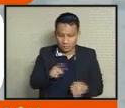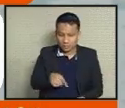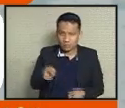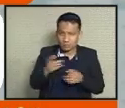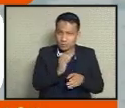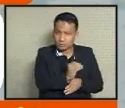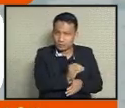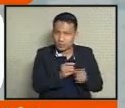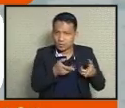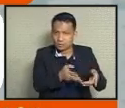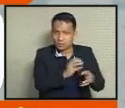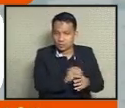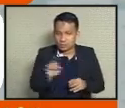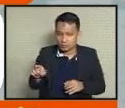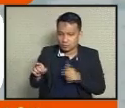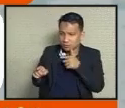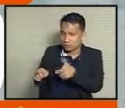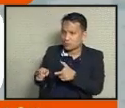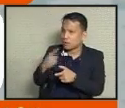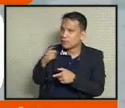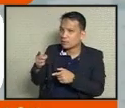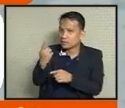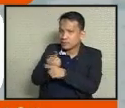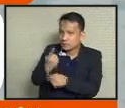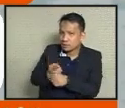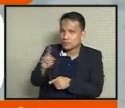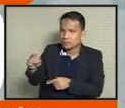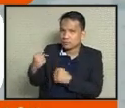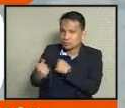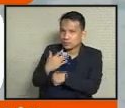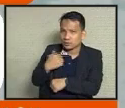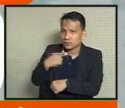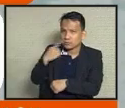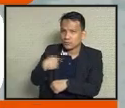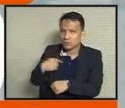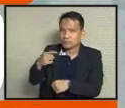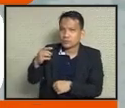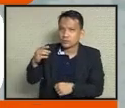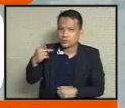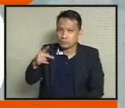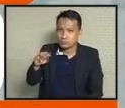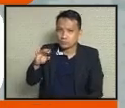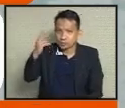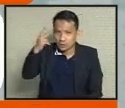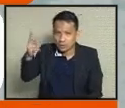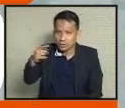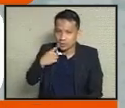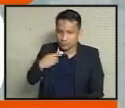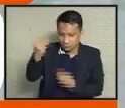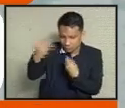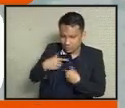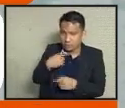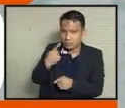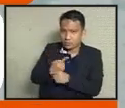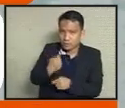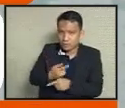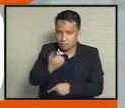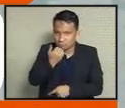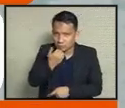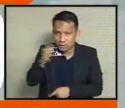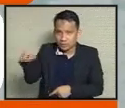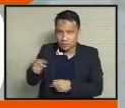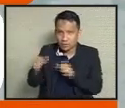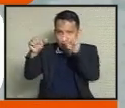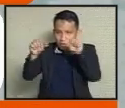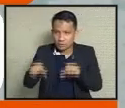yan sa sarili mo. Makinig ka lang. Sana binigyan mo ako, sana in-advise mo ako bilang kuya. Diba? Sana tinama mo yung mali ko, hindi